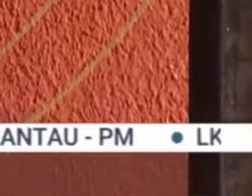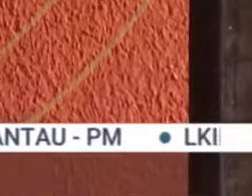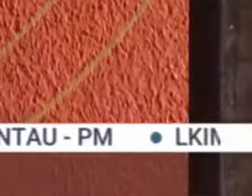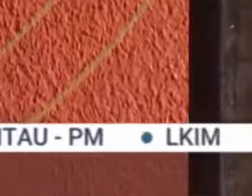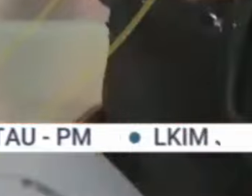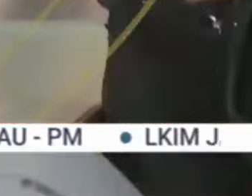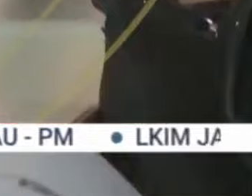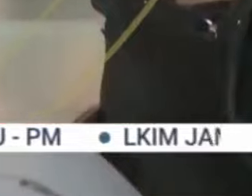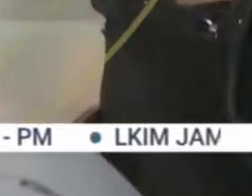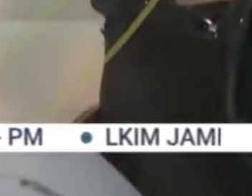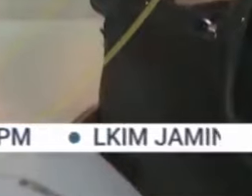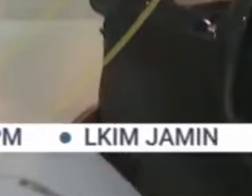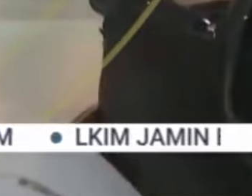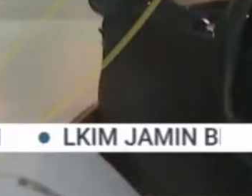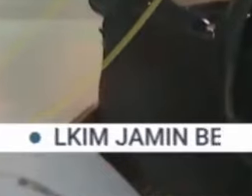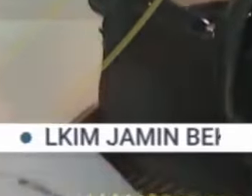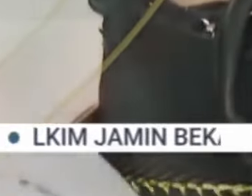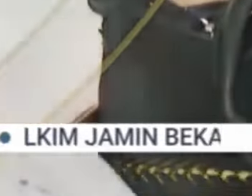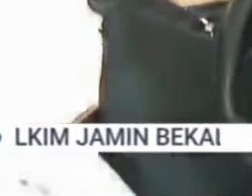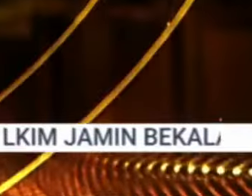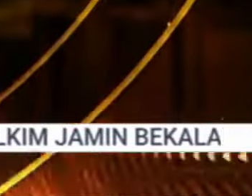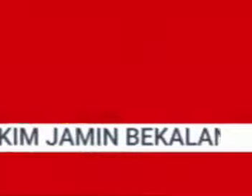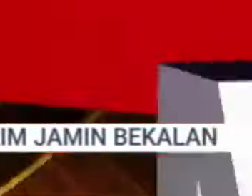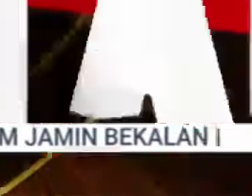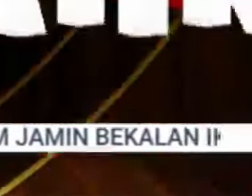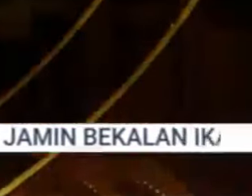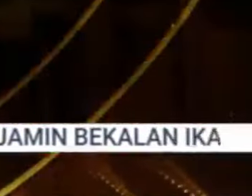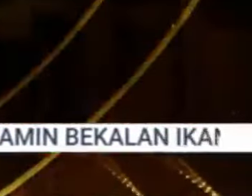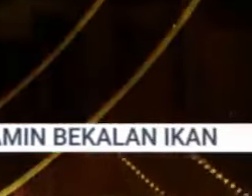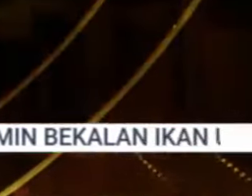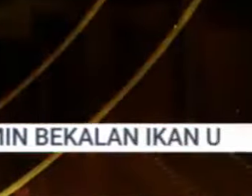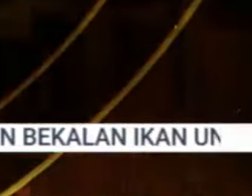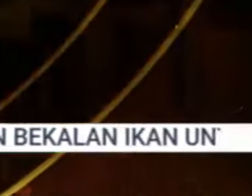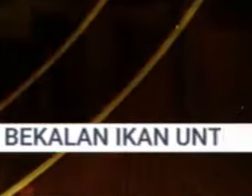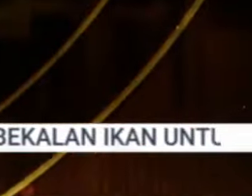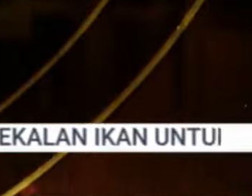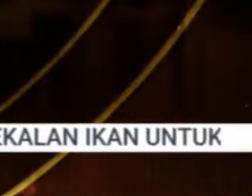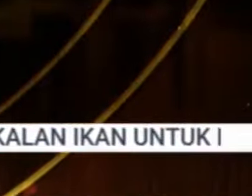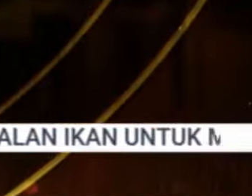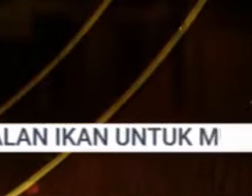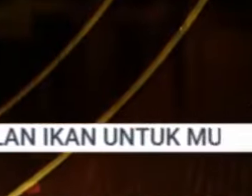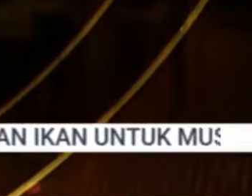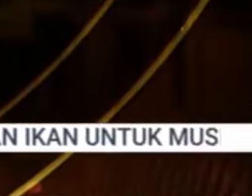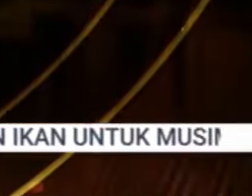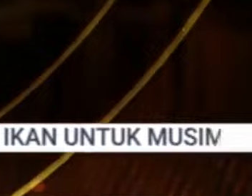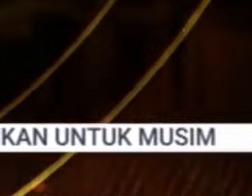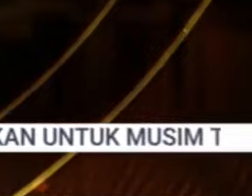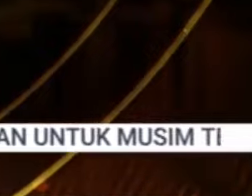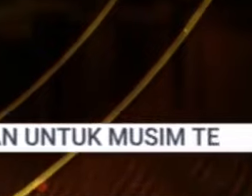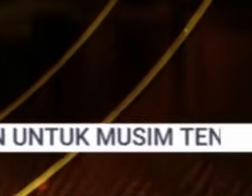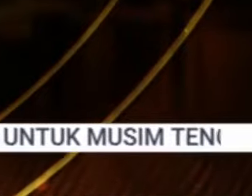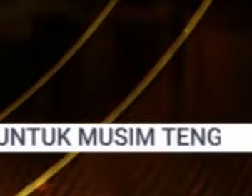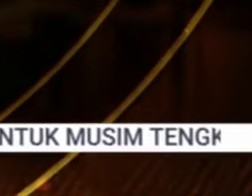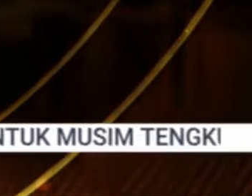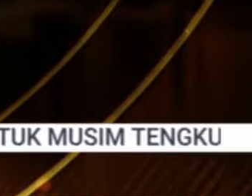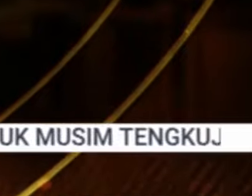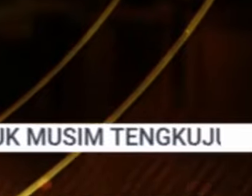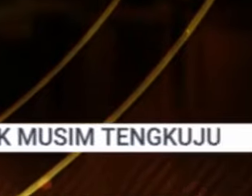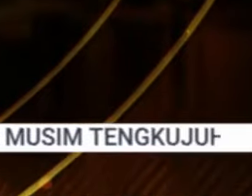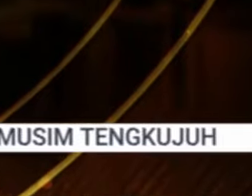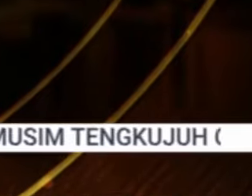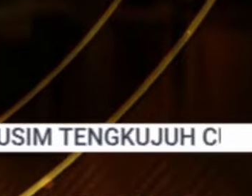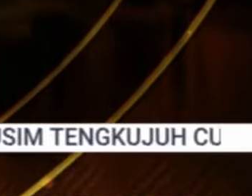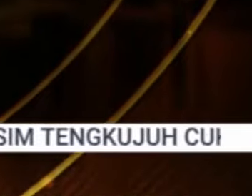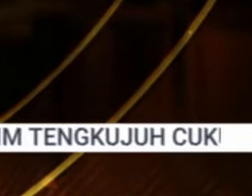RTM membawakan siaran langsung khas Malam Keputusan PRKN 29 Mahkota